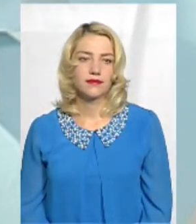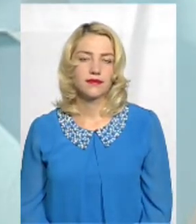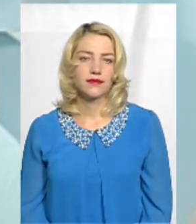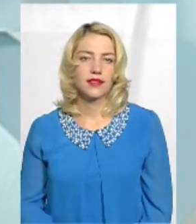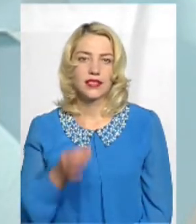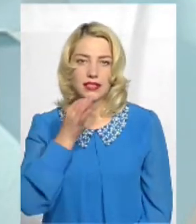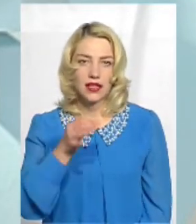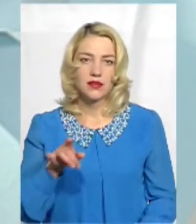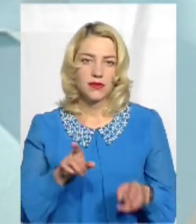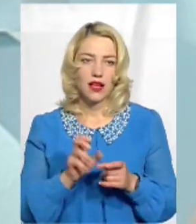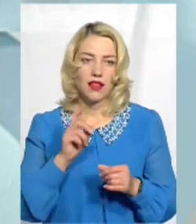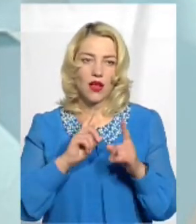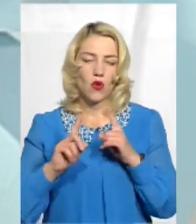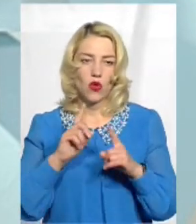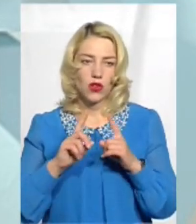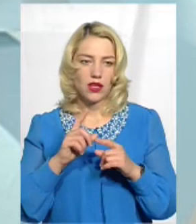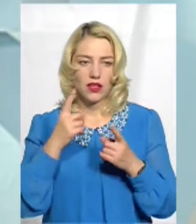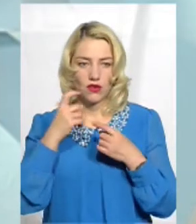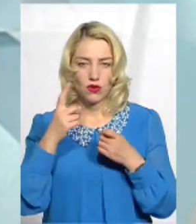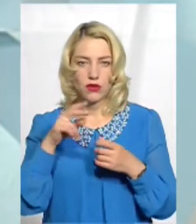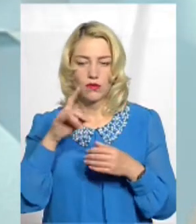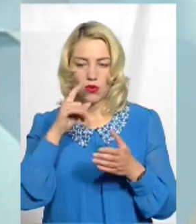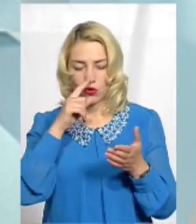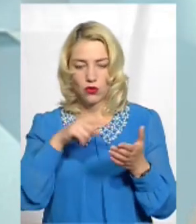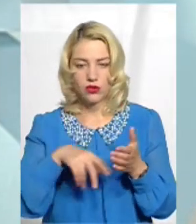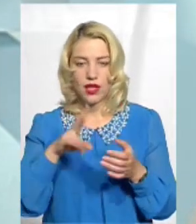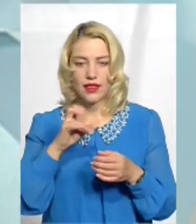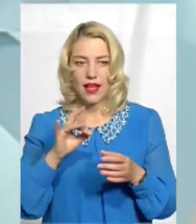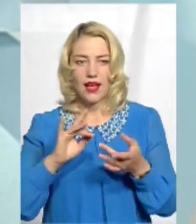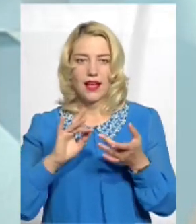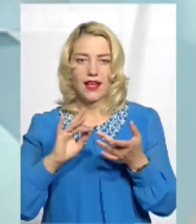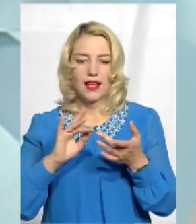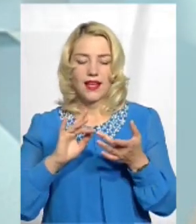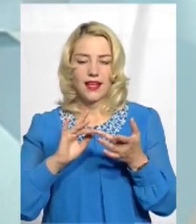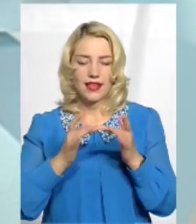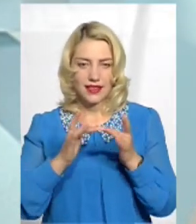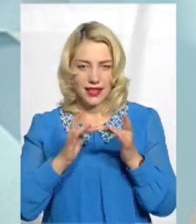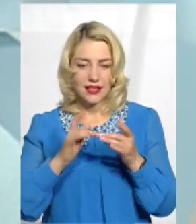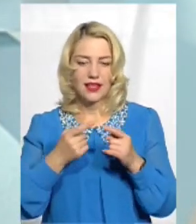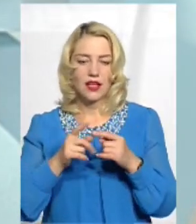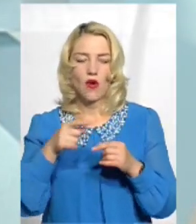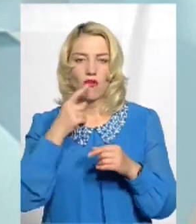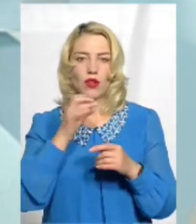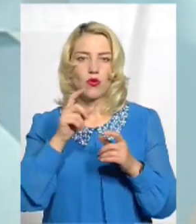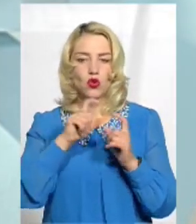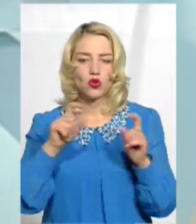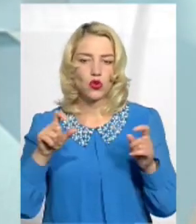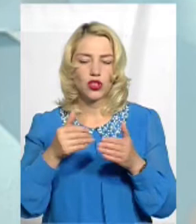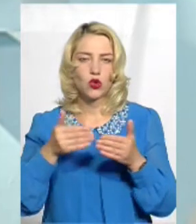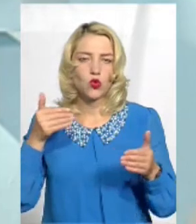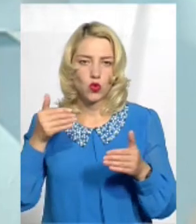Скажу так, що на колегії інформація про доступу до інтернет звучала саме про дошкільні навчальні заклади, але є в нас школи,